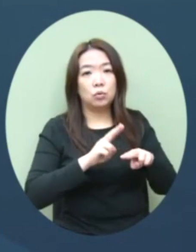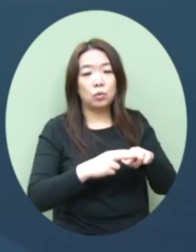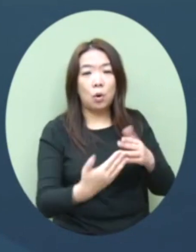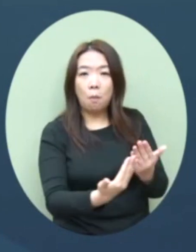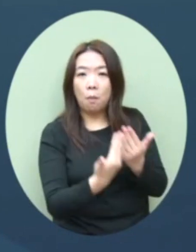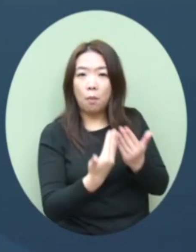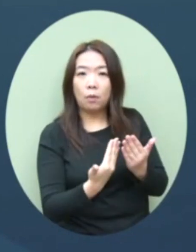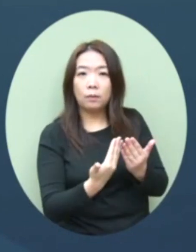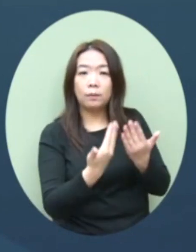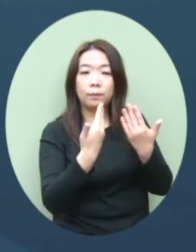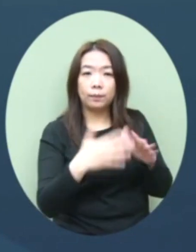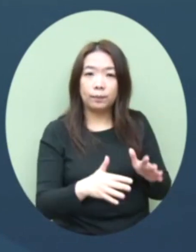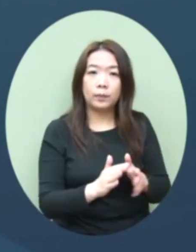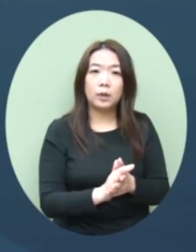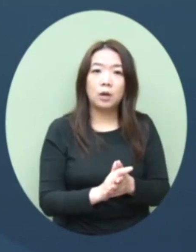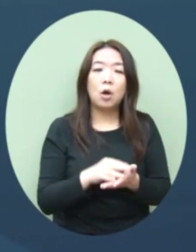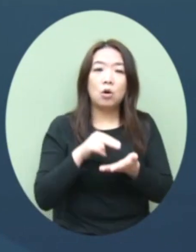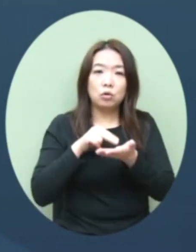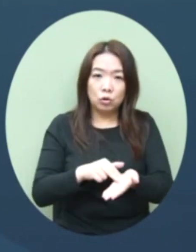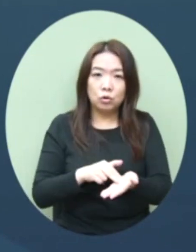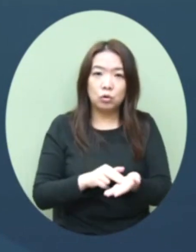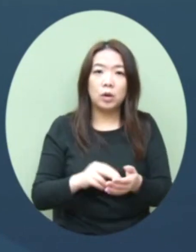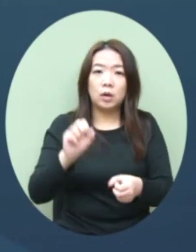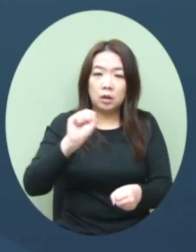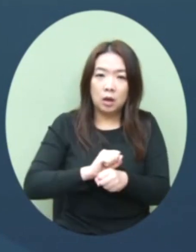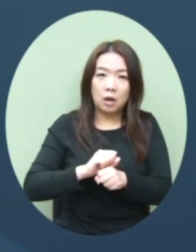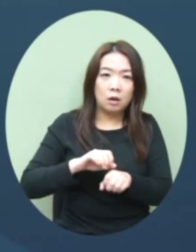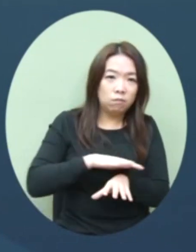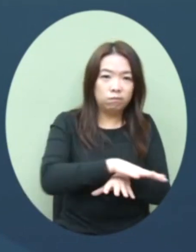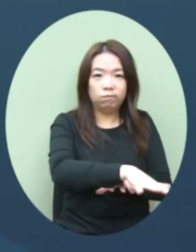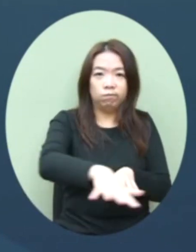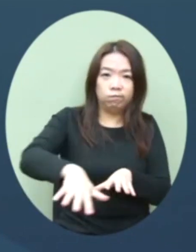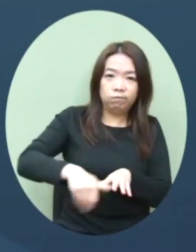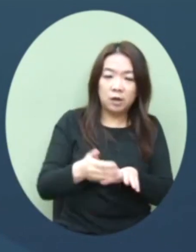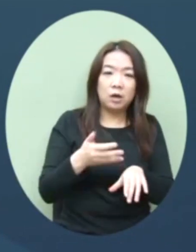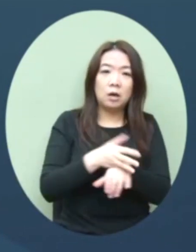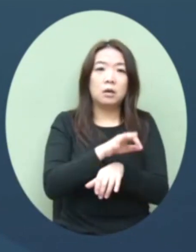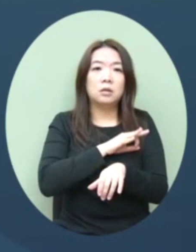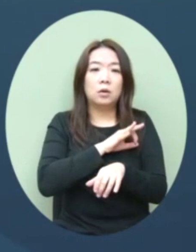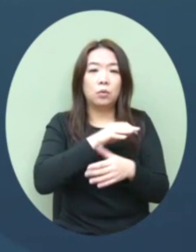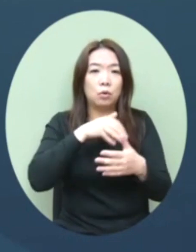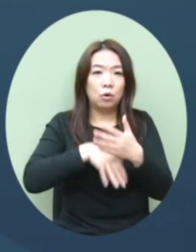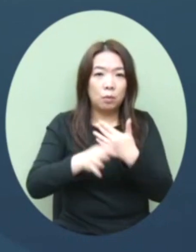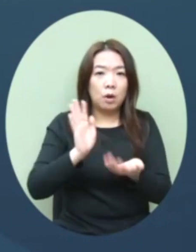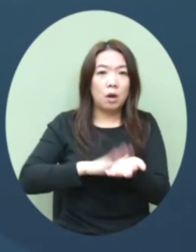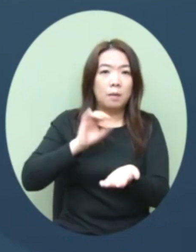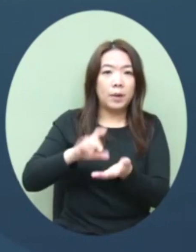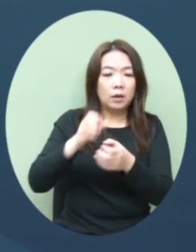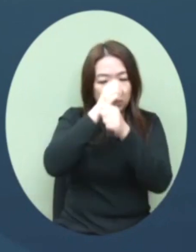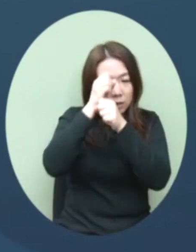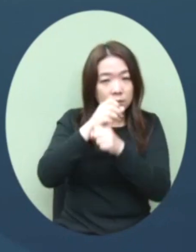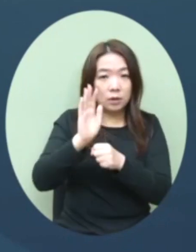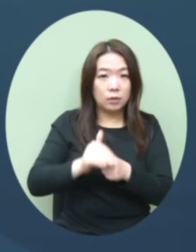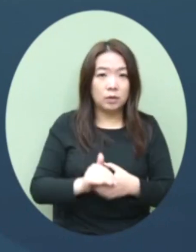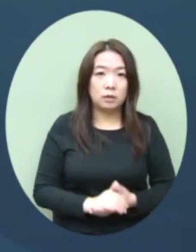我相信我們可以更加廣泛在社會上做這個病毒的檢測